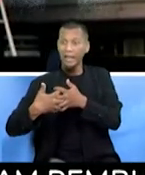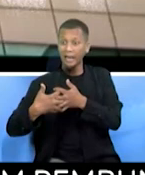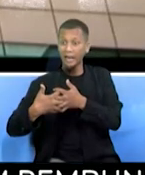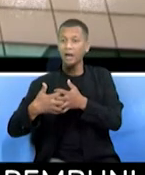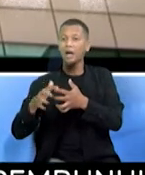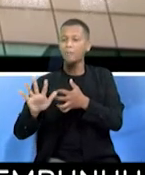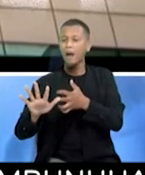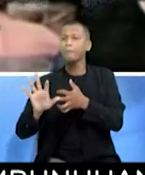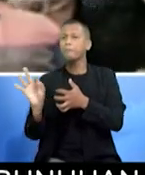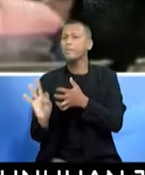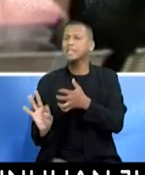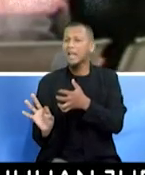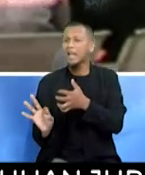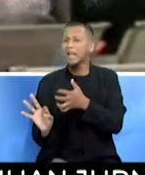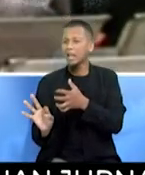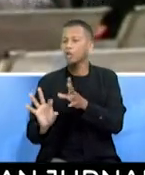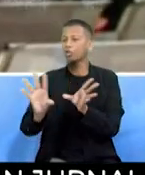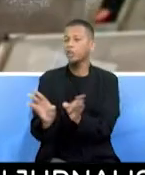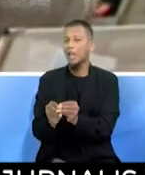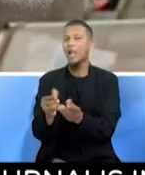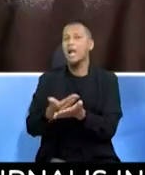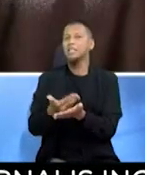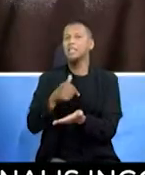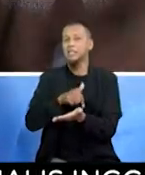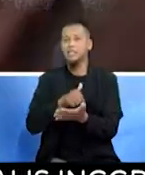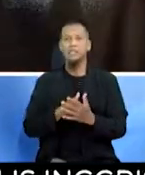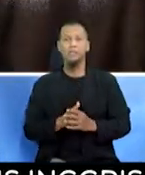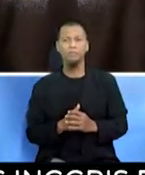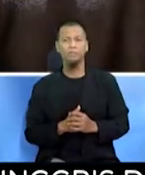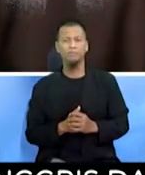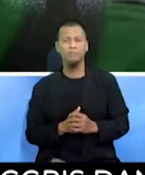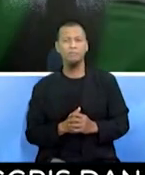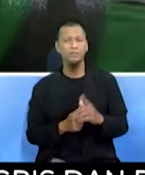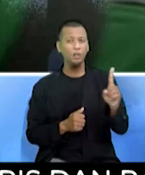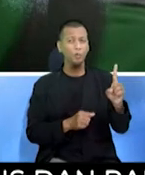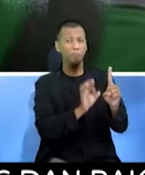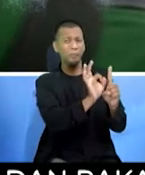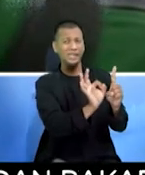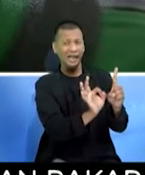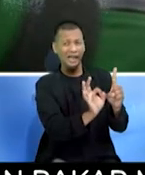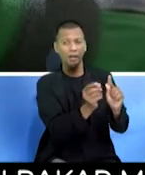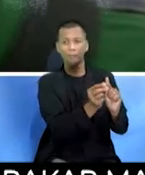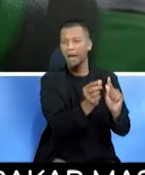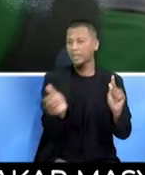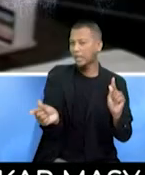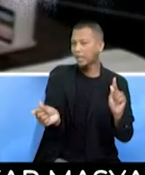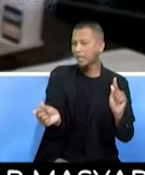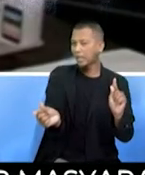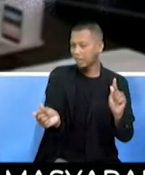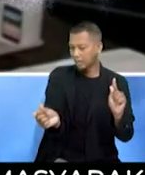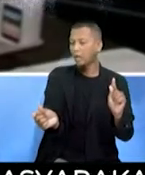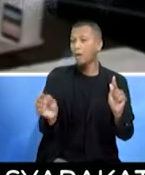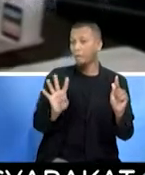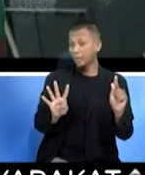dari upah yang diterima secara rutin begitu. 4% dibayarkan oleh pemberi kerja, 1% dibayarkan oleh pekerja tersebut.